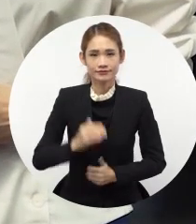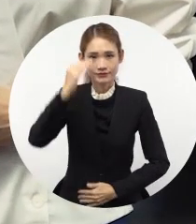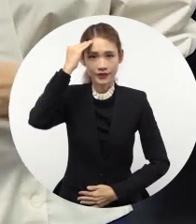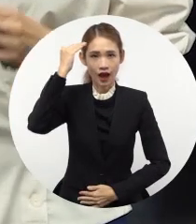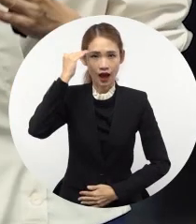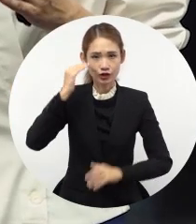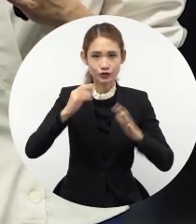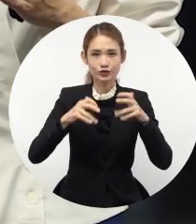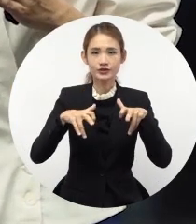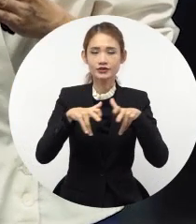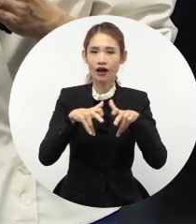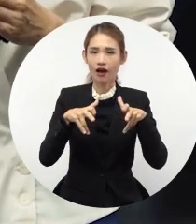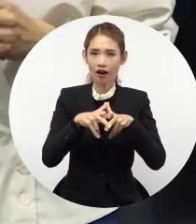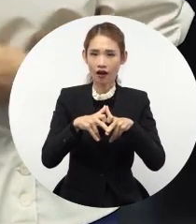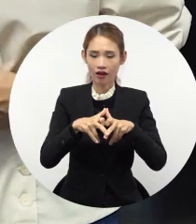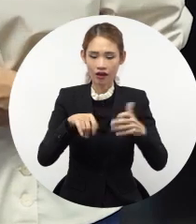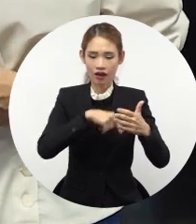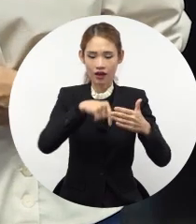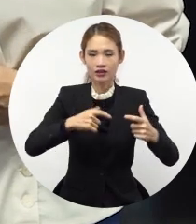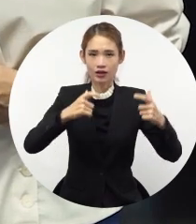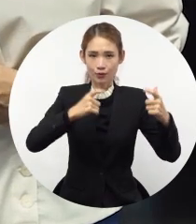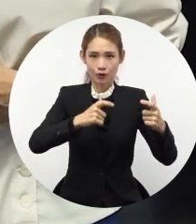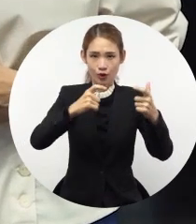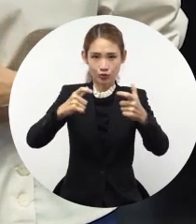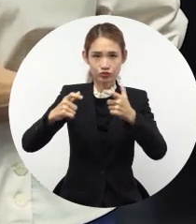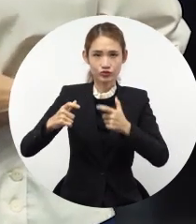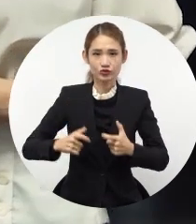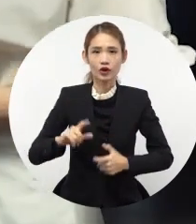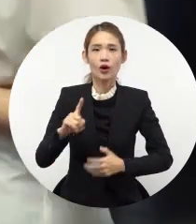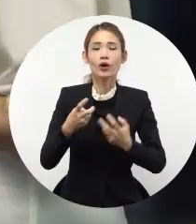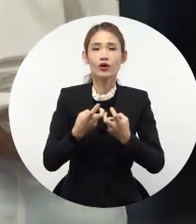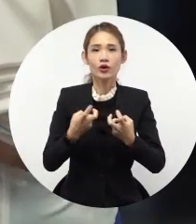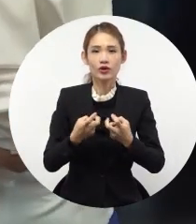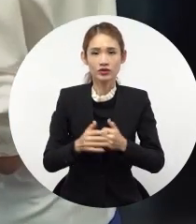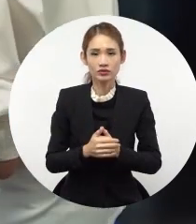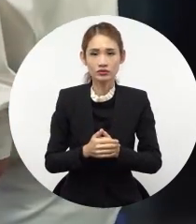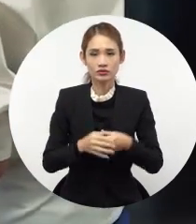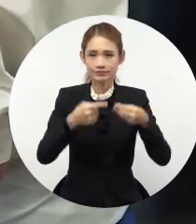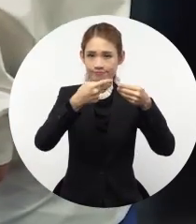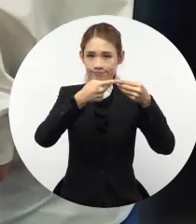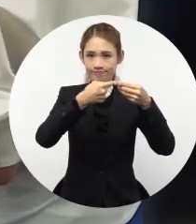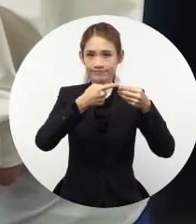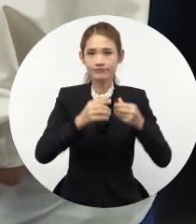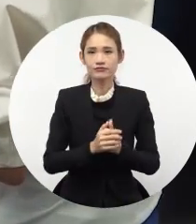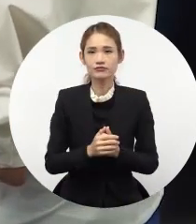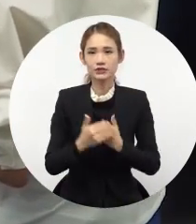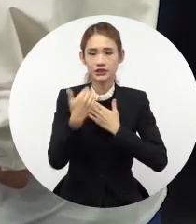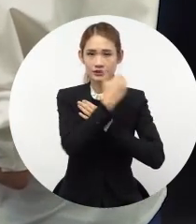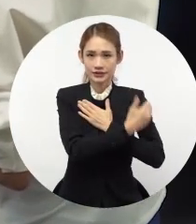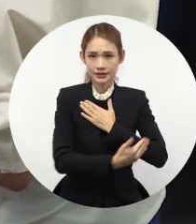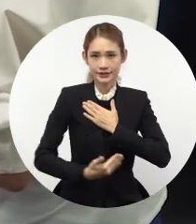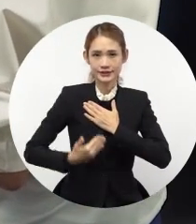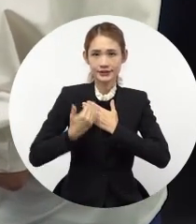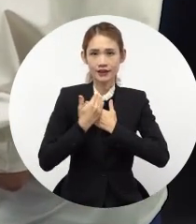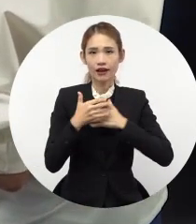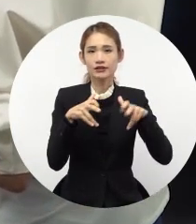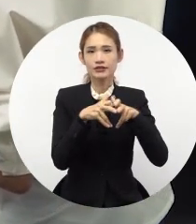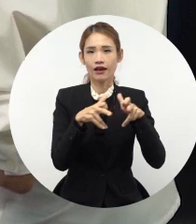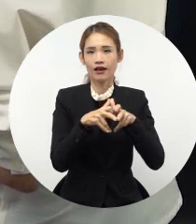우리나라는 장애를 어떻게 범주화하고 있을까요? 먼저 신체적